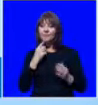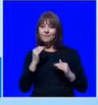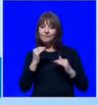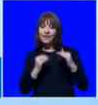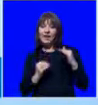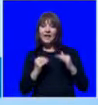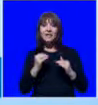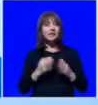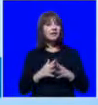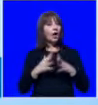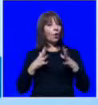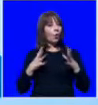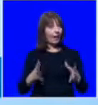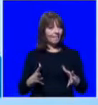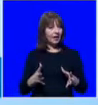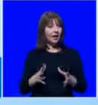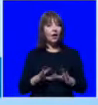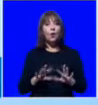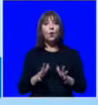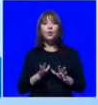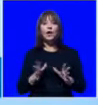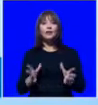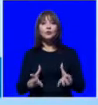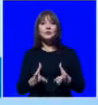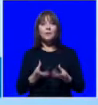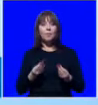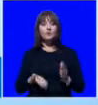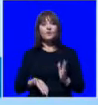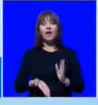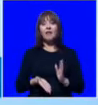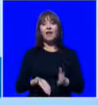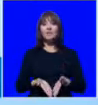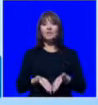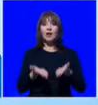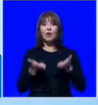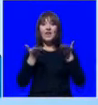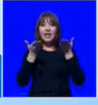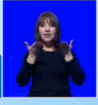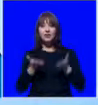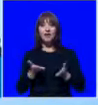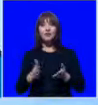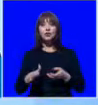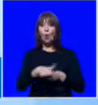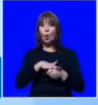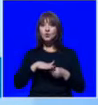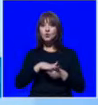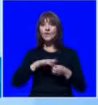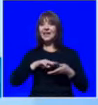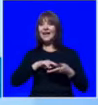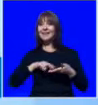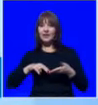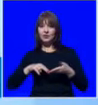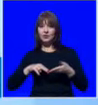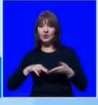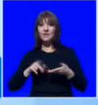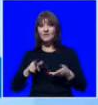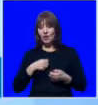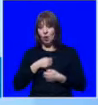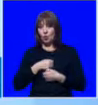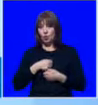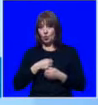много голяма. Разликата е много голяма. Когато почнеш да дигаш основните данъчни ставки, особено в трудни времена, в